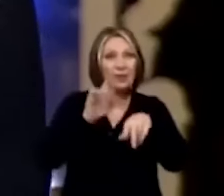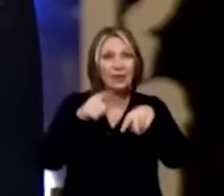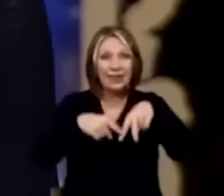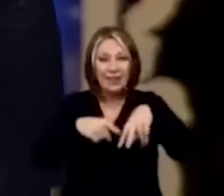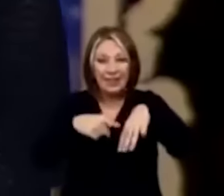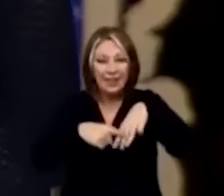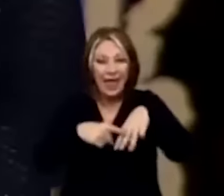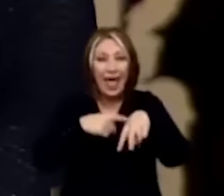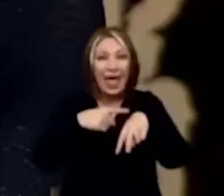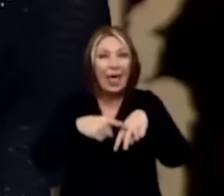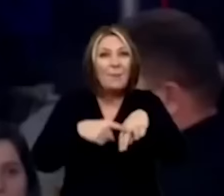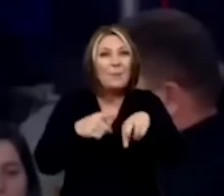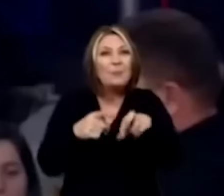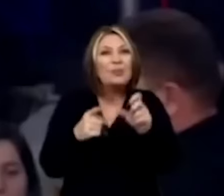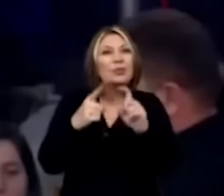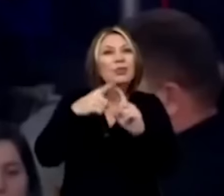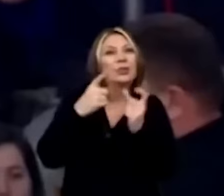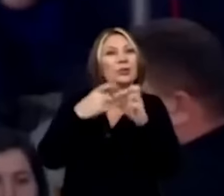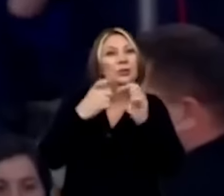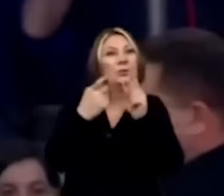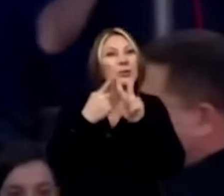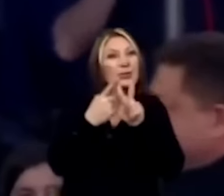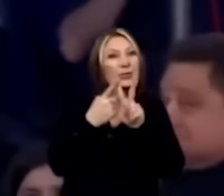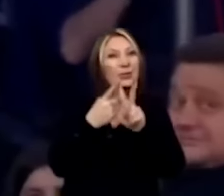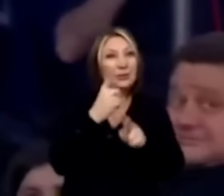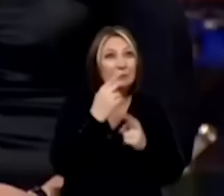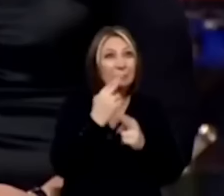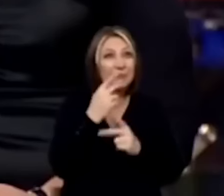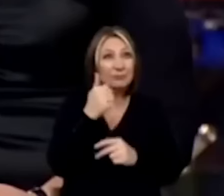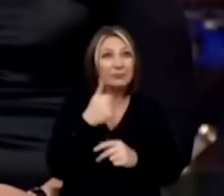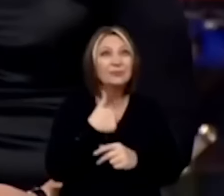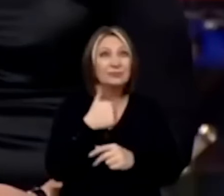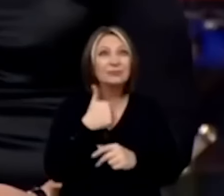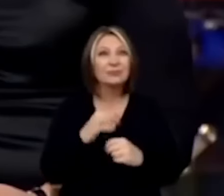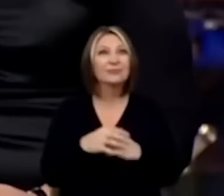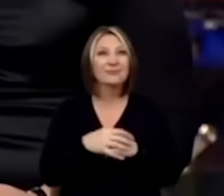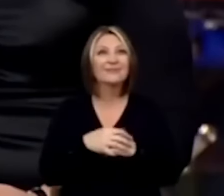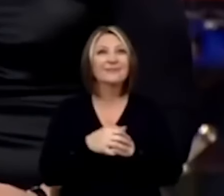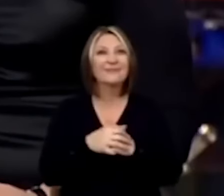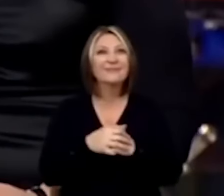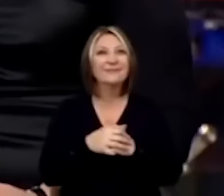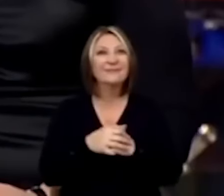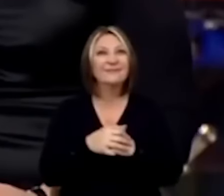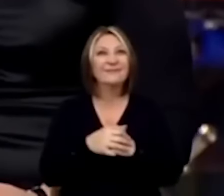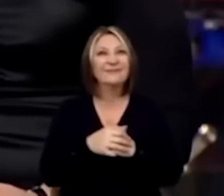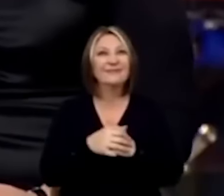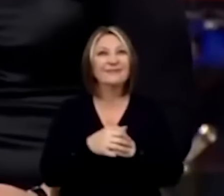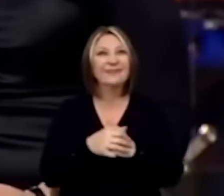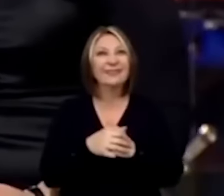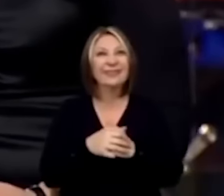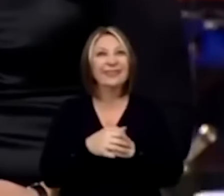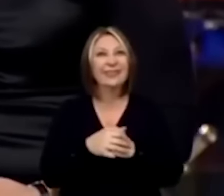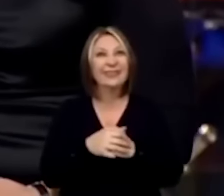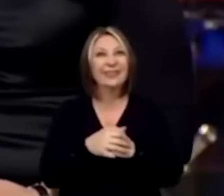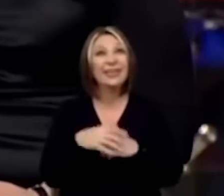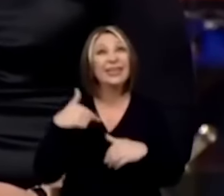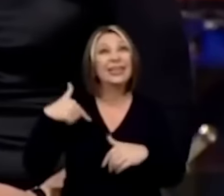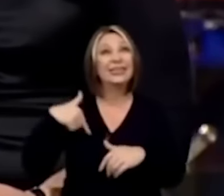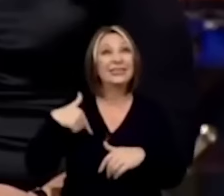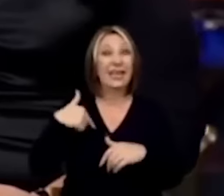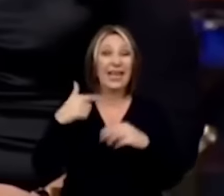Ne yapıp durun? Evet. Siz konuşabiliyorsunuz öyle. Konuşabiliyoruz. Onu çekler tabii. İzmirliyim